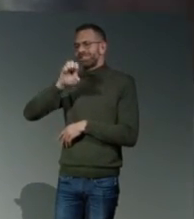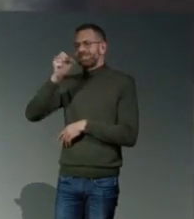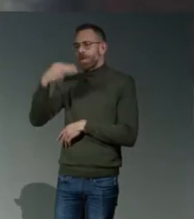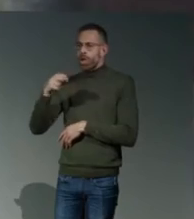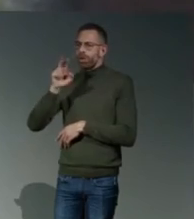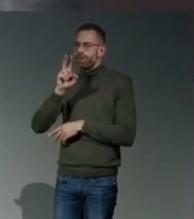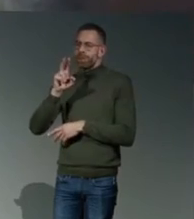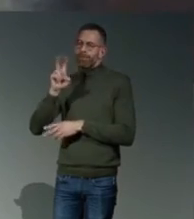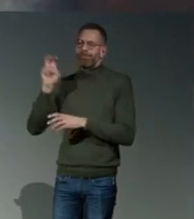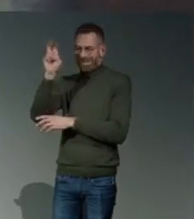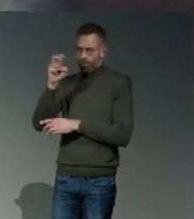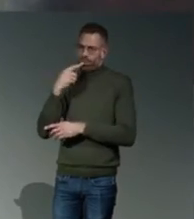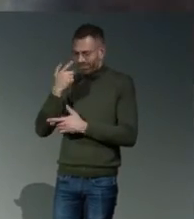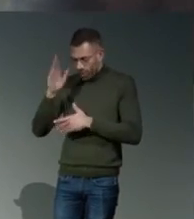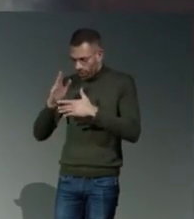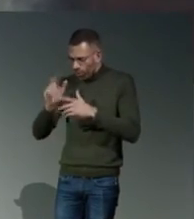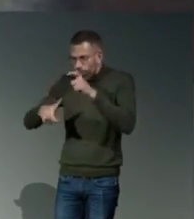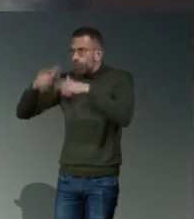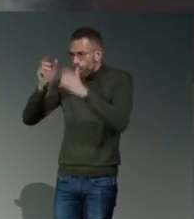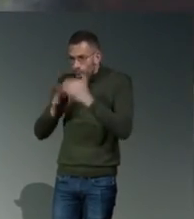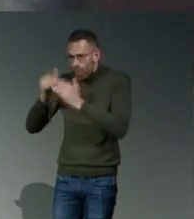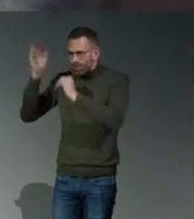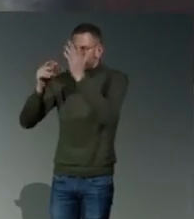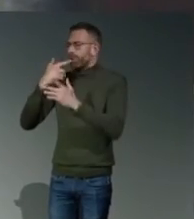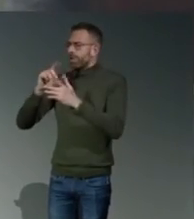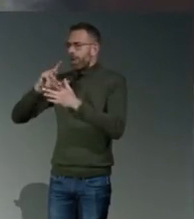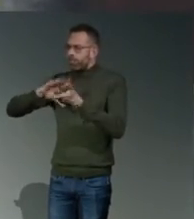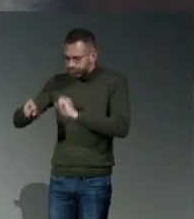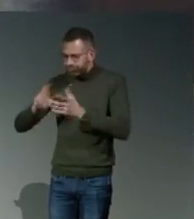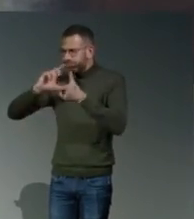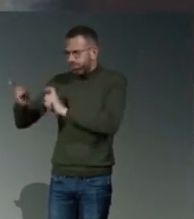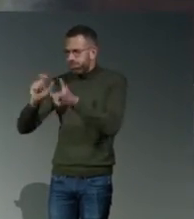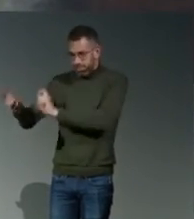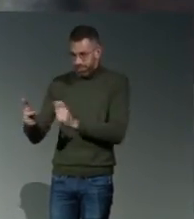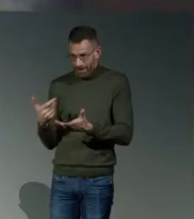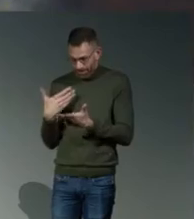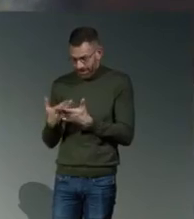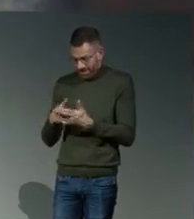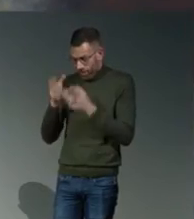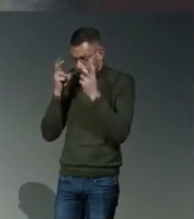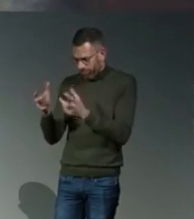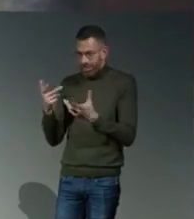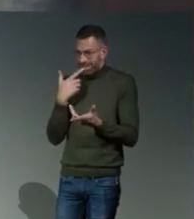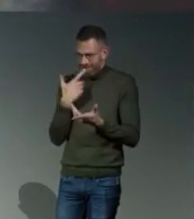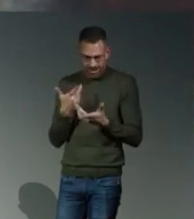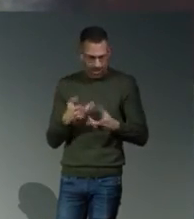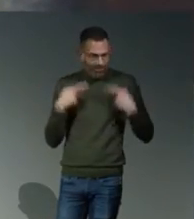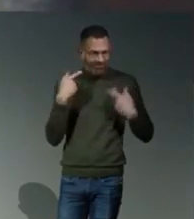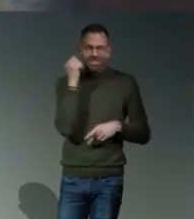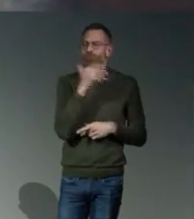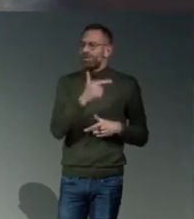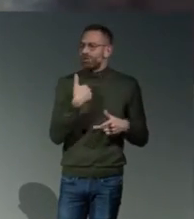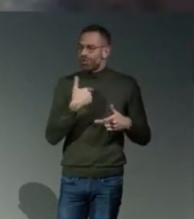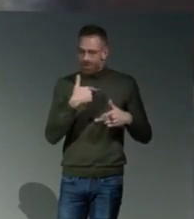construire des tours et les démolir, etc. Et en fait, ça me fascinait, parce que c'était une manière de décomposer les actions comme la vie courante ne vous permet jamais de le